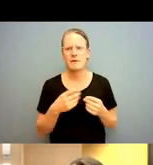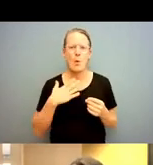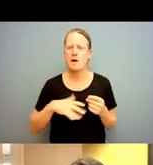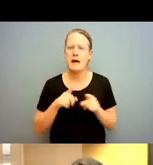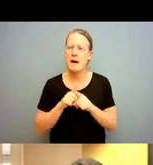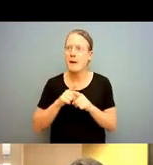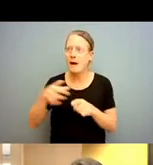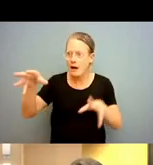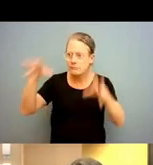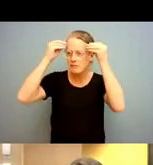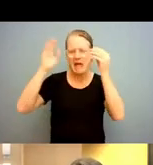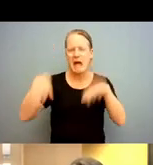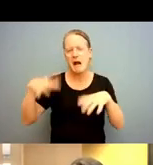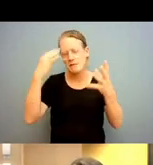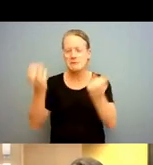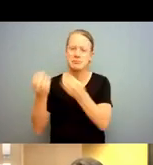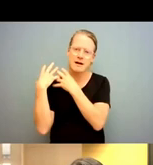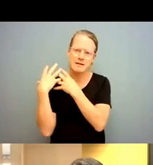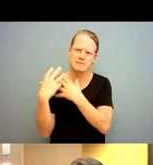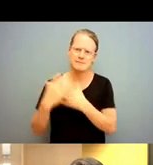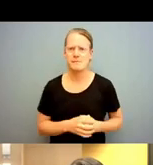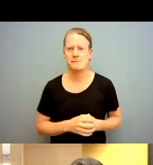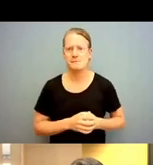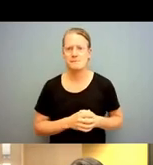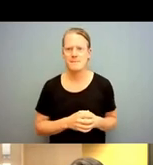ja keesi nuppi julki eetst maangis.